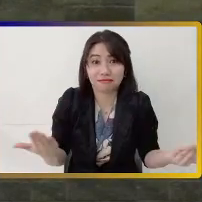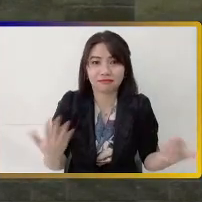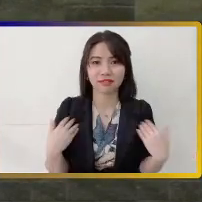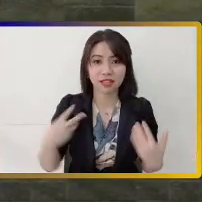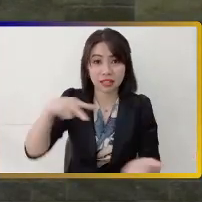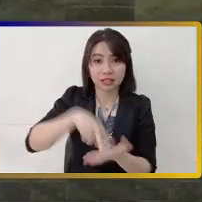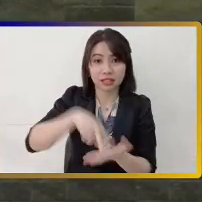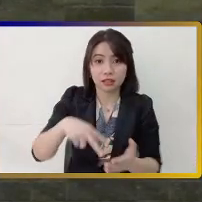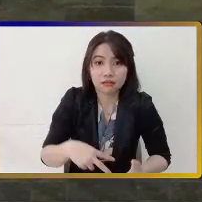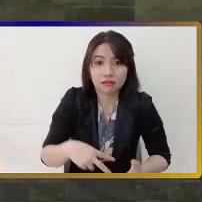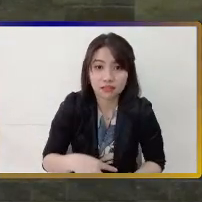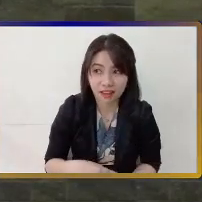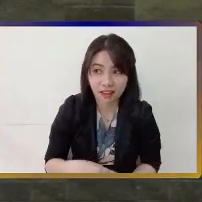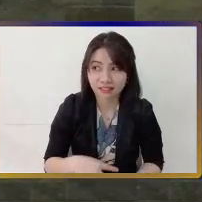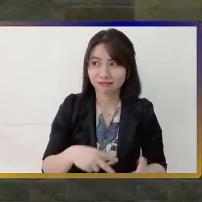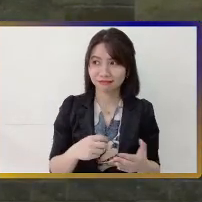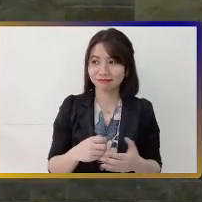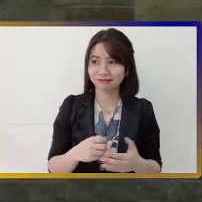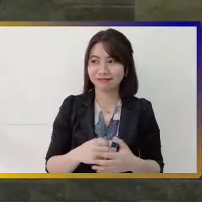lang. Gano'n.